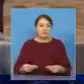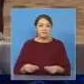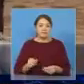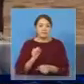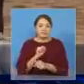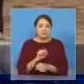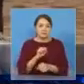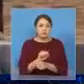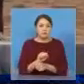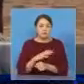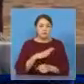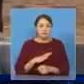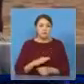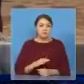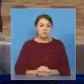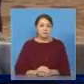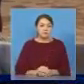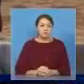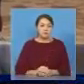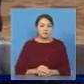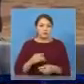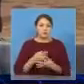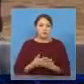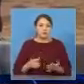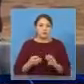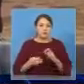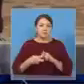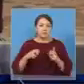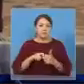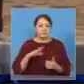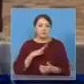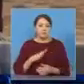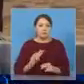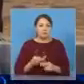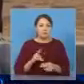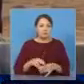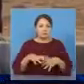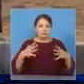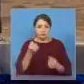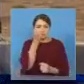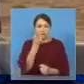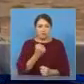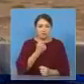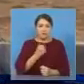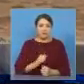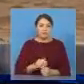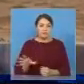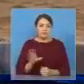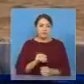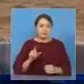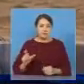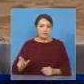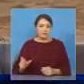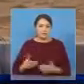заторы на шлюзах, на дамбах, то есть мы получим другую проблему. Поэтому низкий поклон и большая благодарность всем